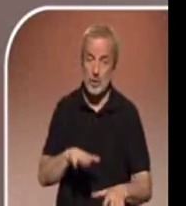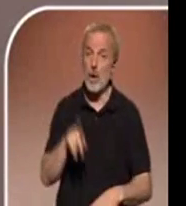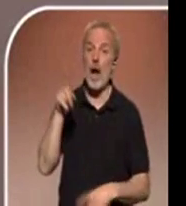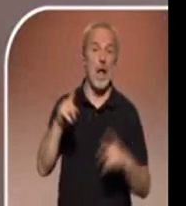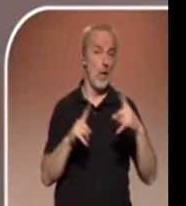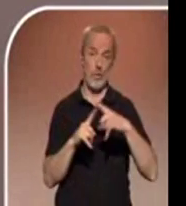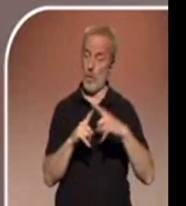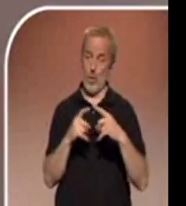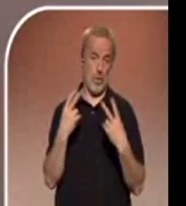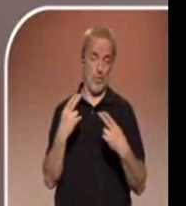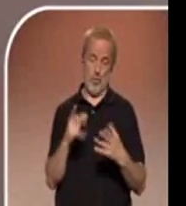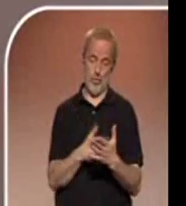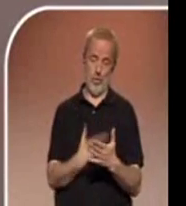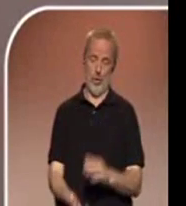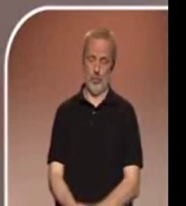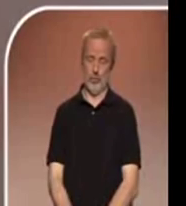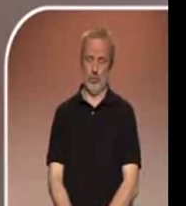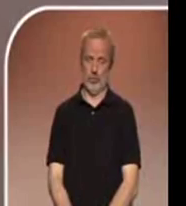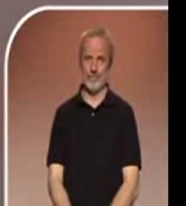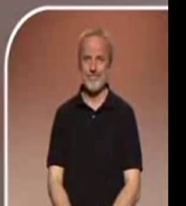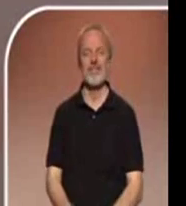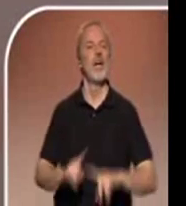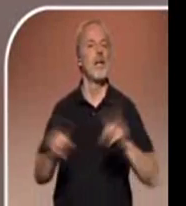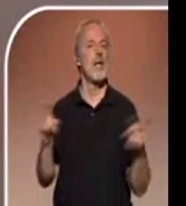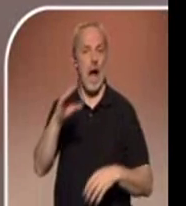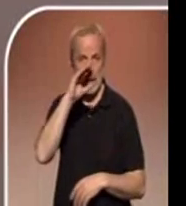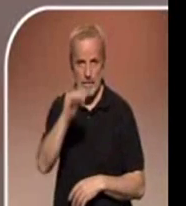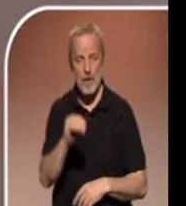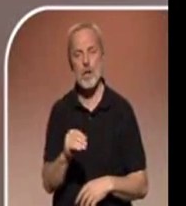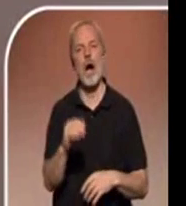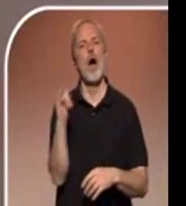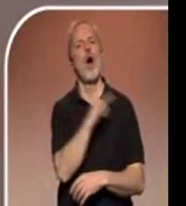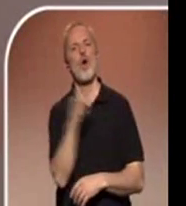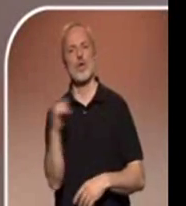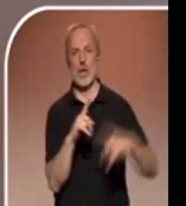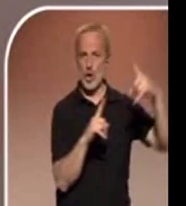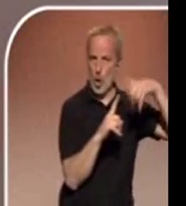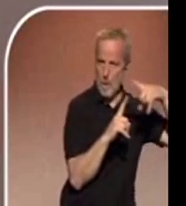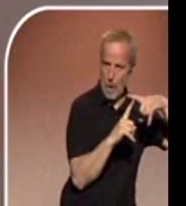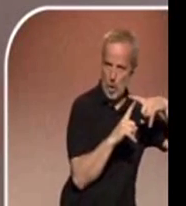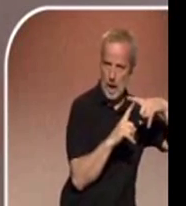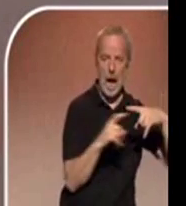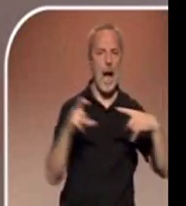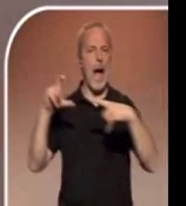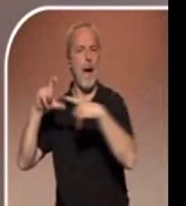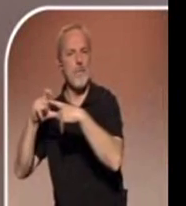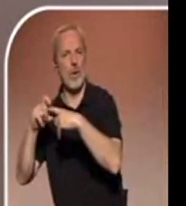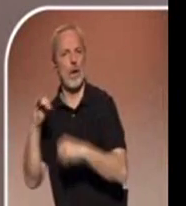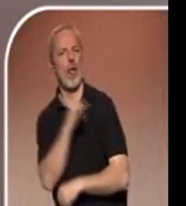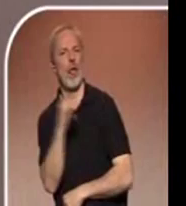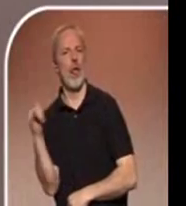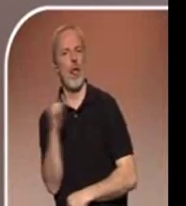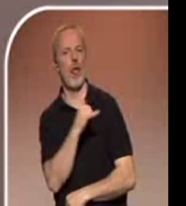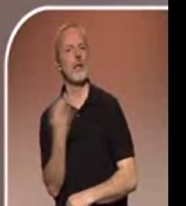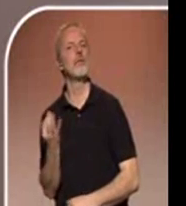trombóze nehraje až takovou roli. Dívečka se ptá, jaký rozdíl je mezi trombózou a embolií? Tak ta